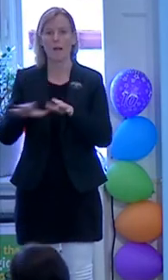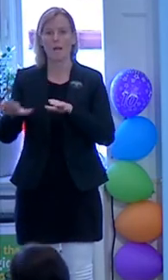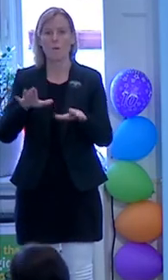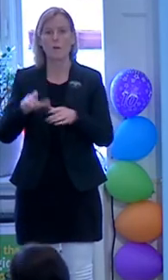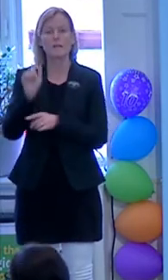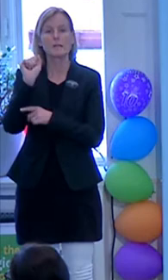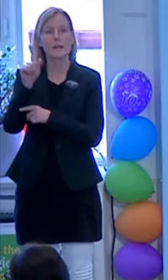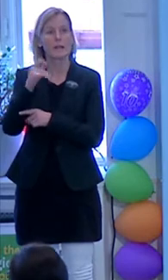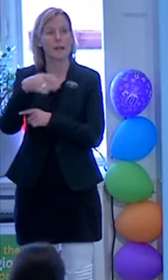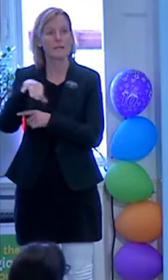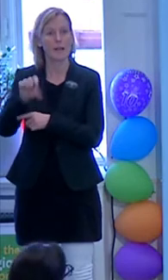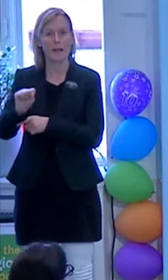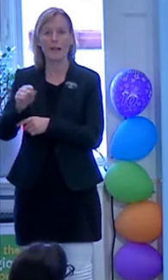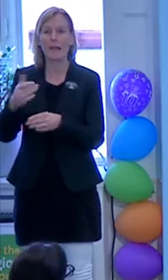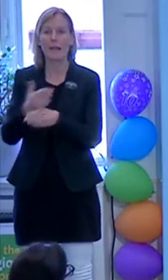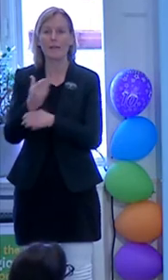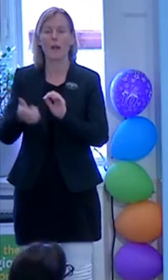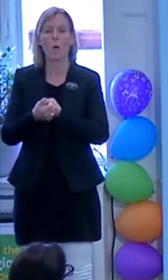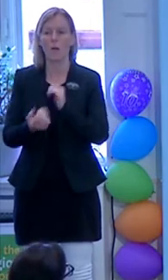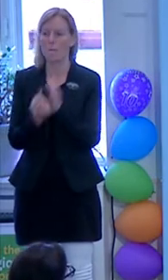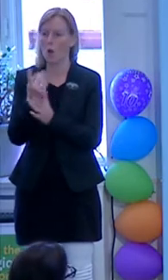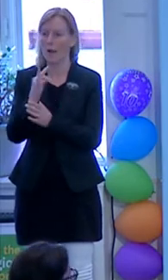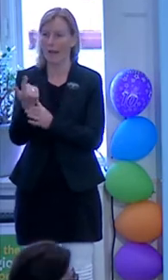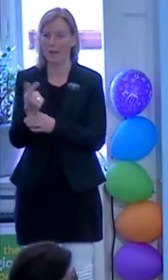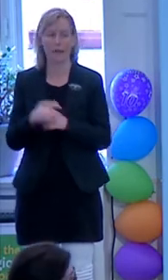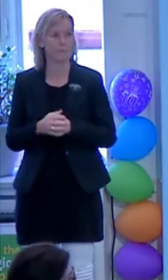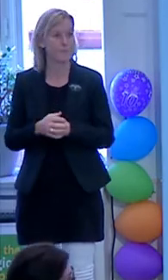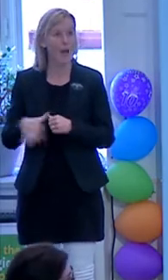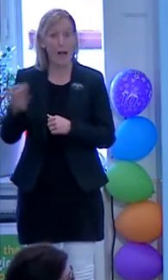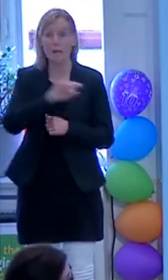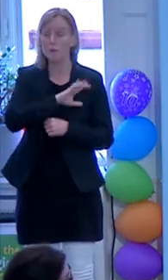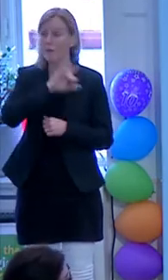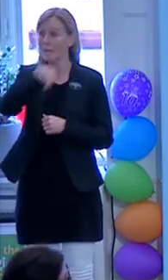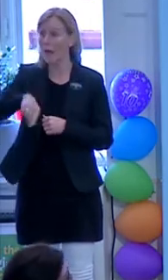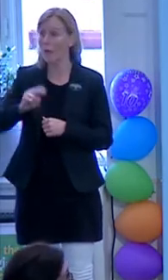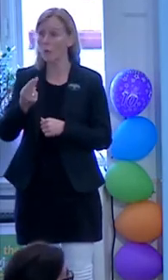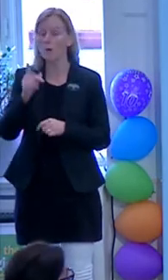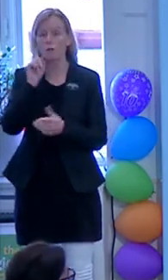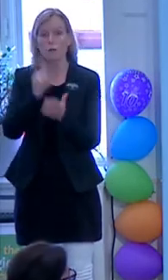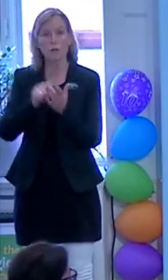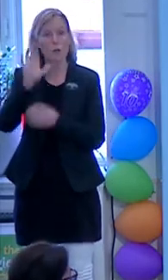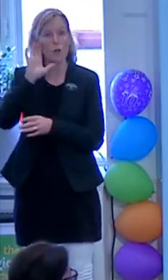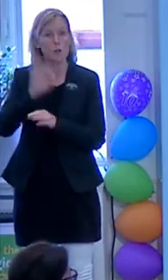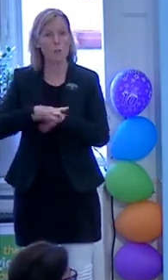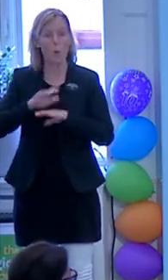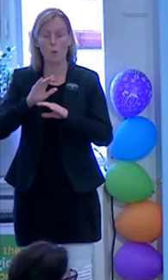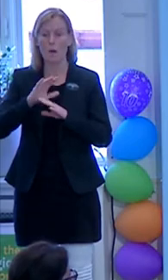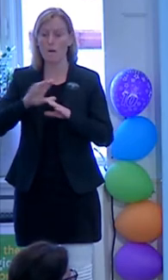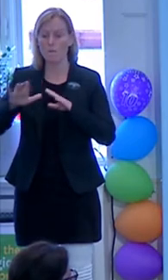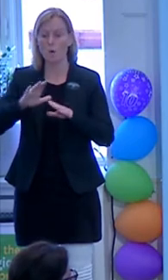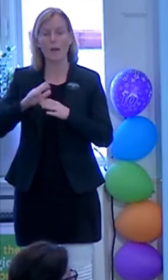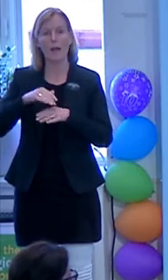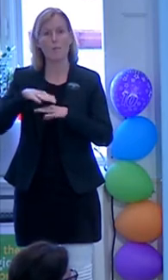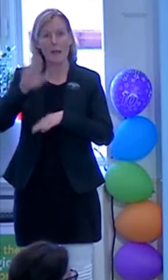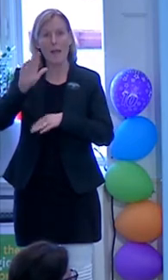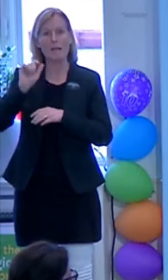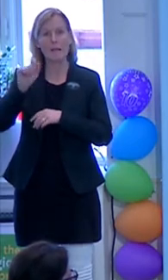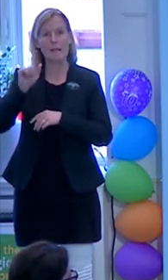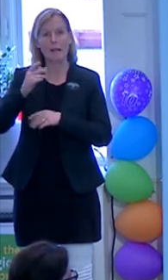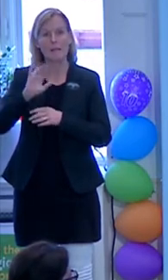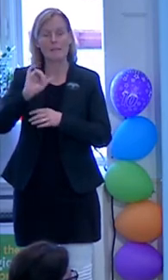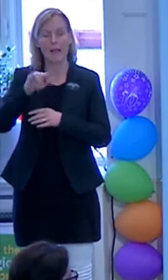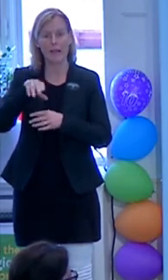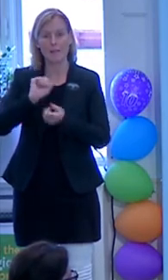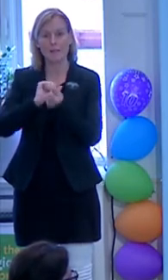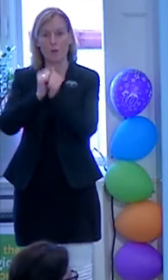Vårdens digitalisering, hinder och möjligheter. Så alla ni som är här för att lyssna på hur vården kan digitaliseras ännu mer och